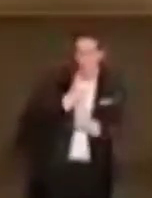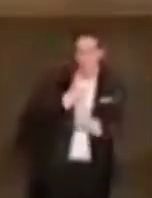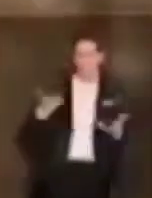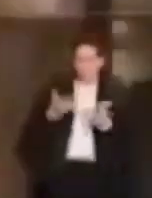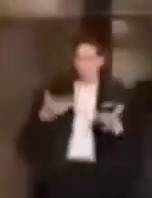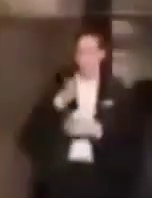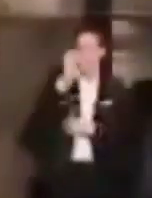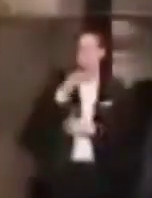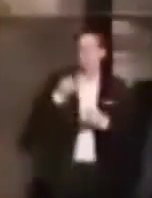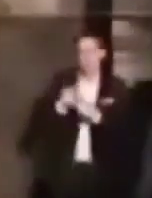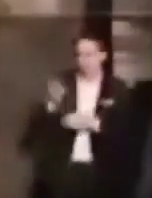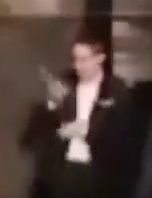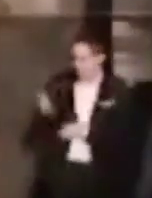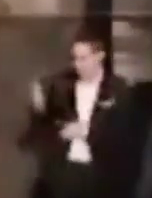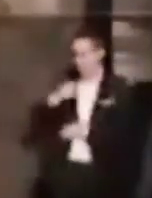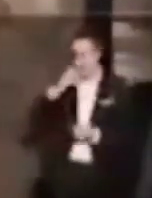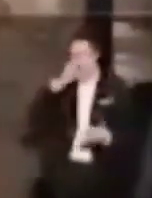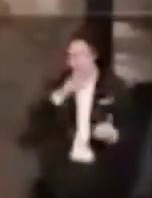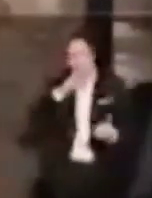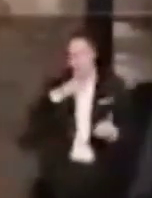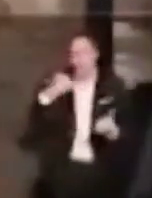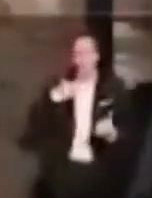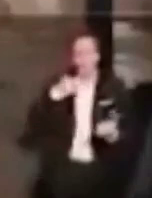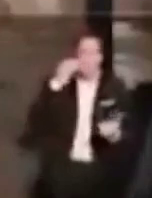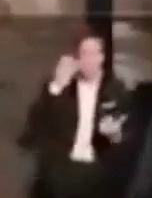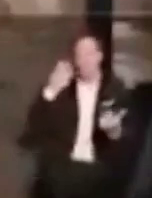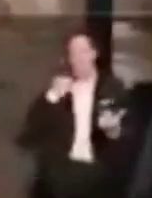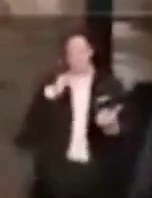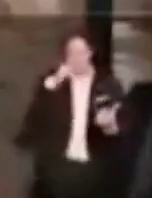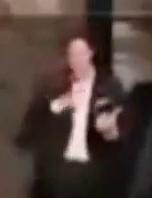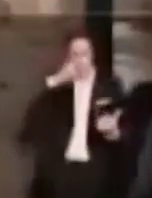تظاهرات کنید. در آن هنگام